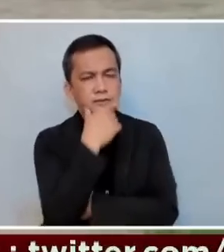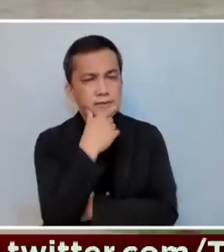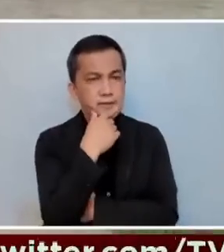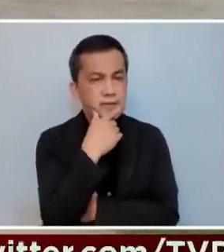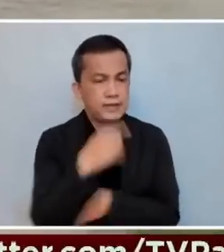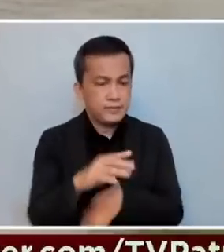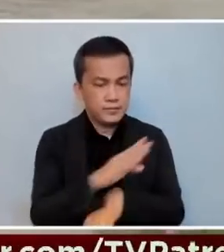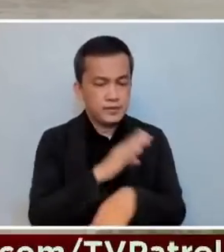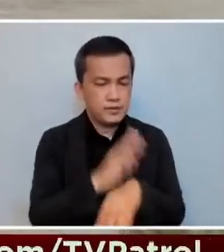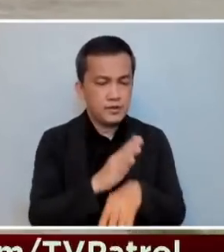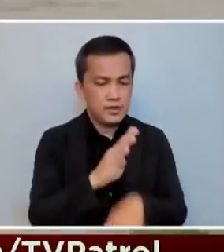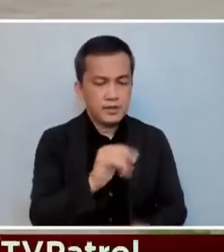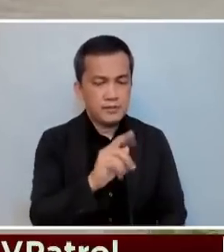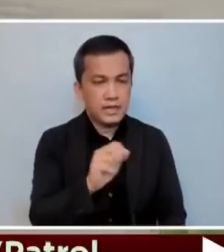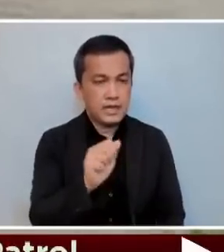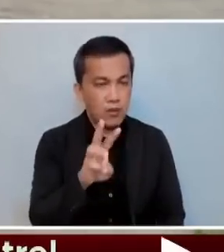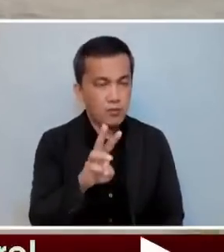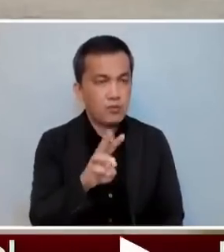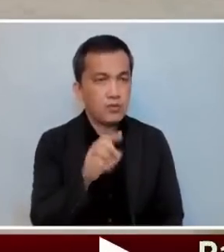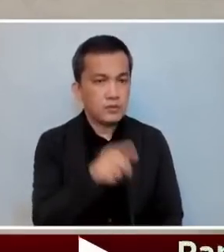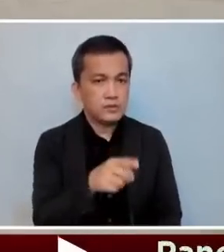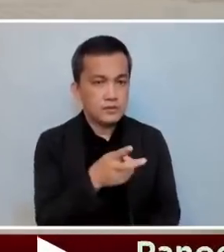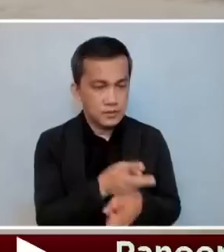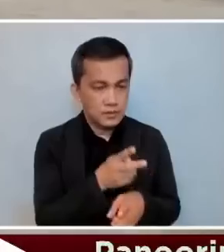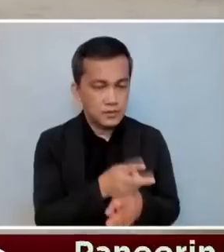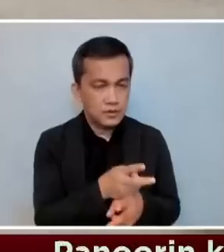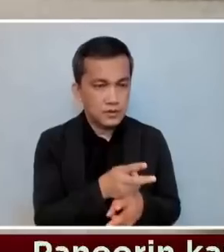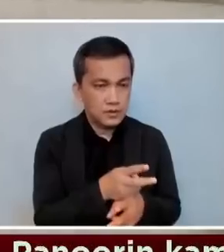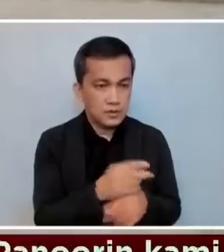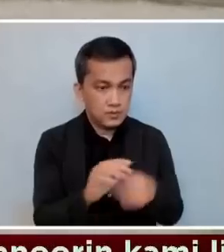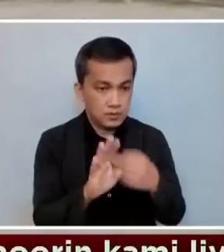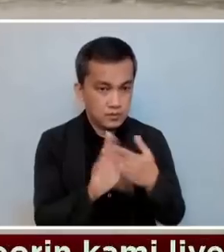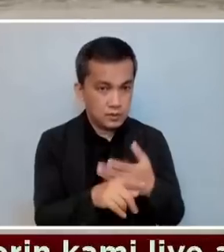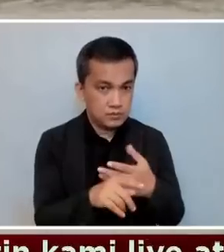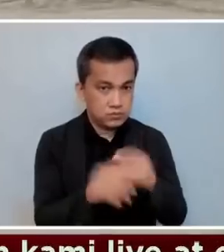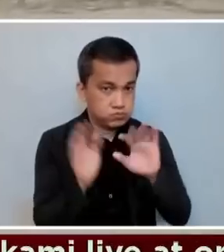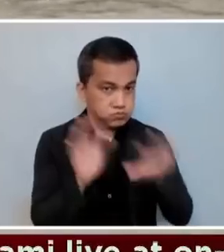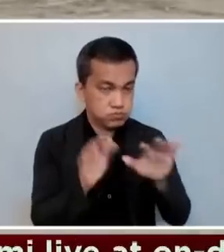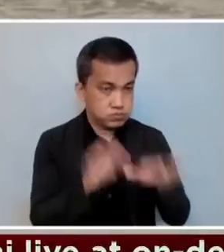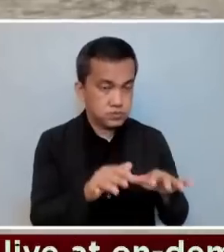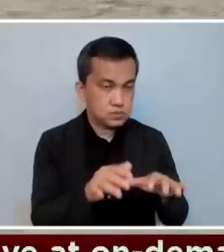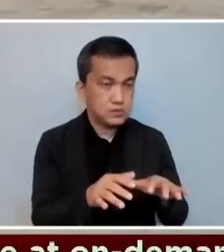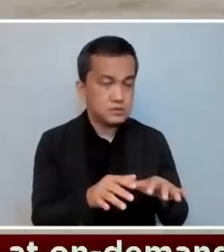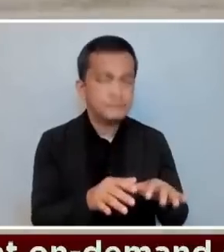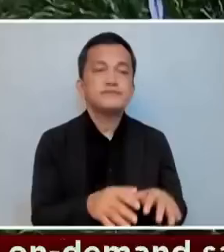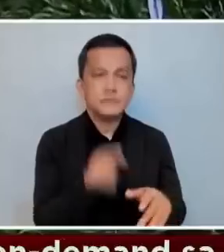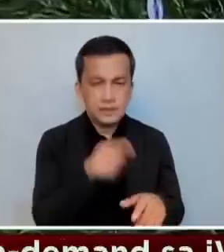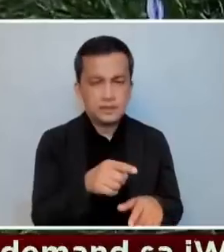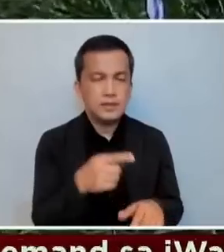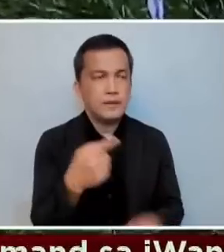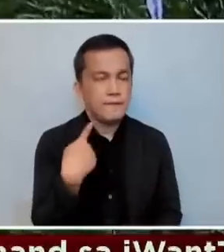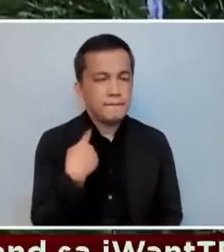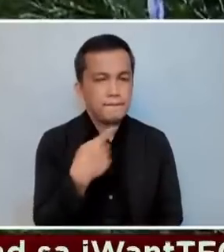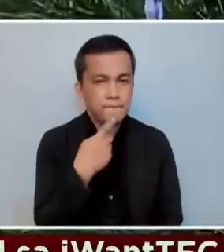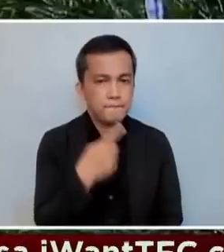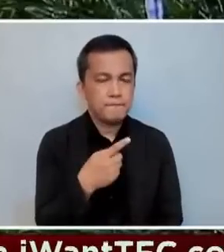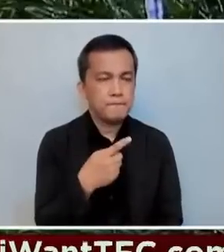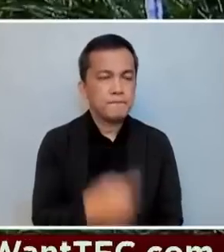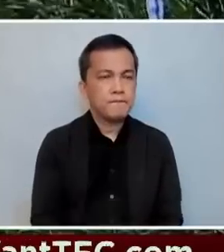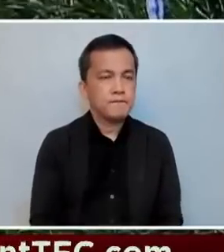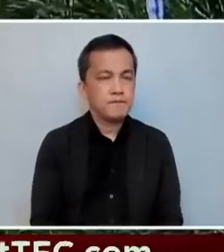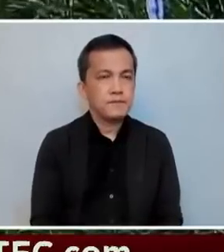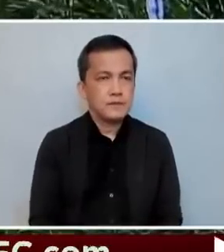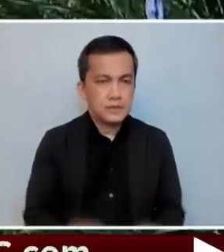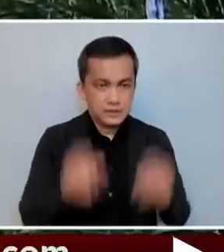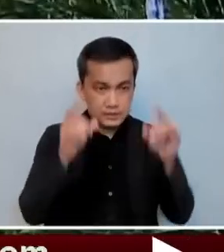bayan ng Bagao, binabantayan pa rin nila kung bumalik uli, lumakas ulit ang ulan mamaya, well, nandyan yung threat ng